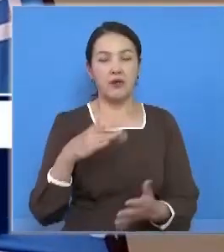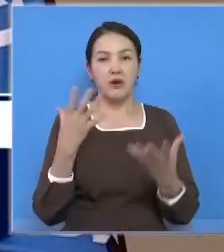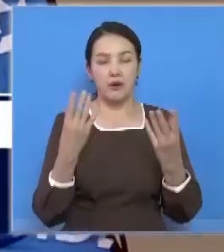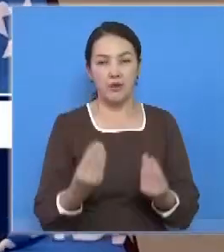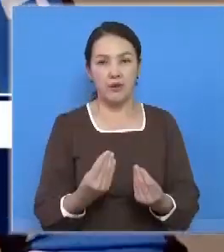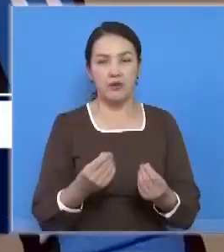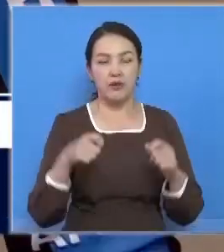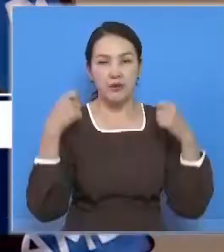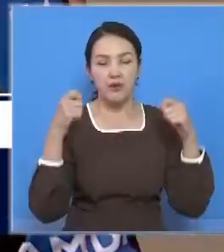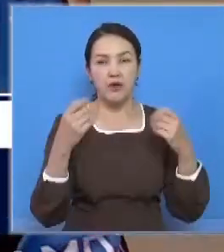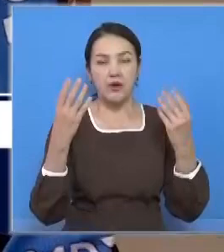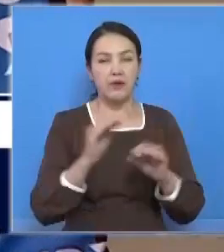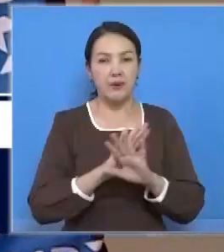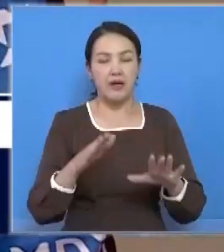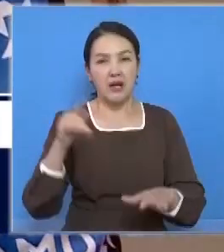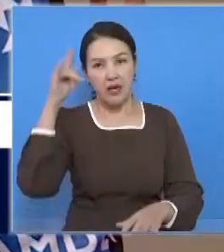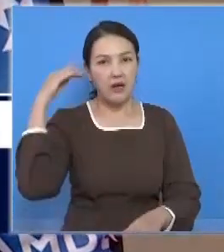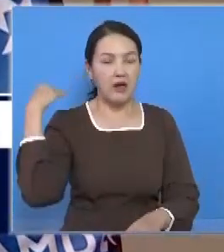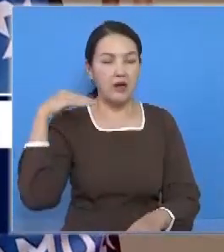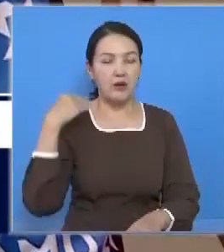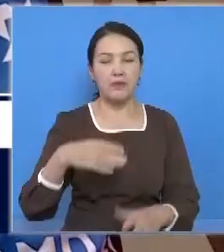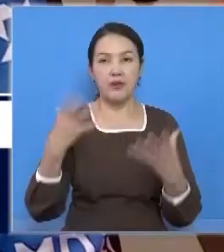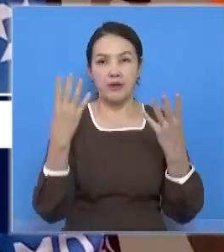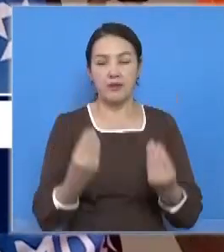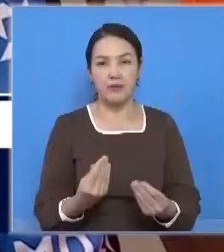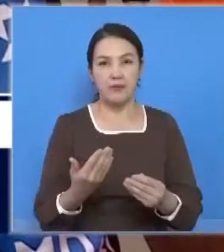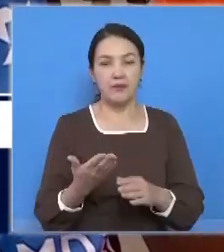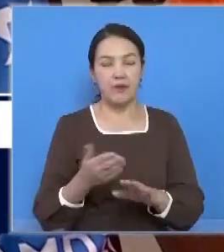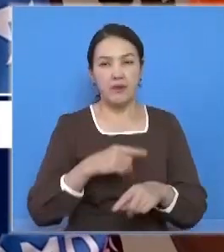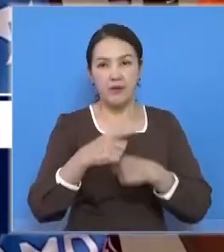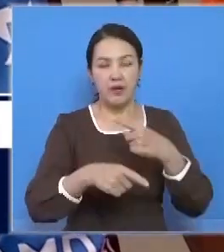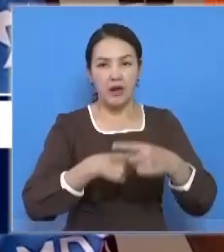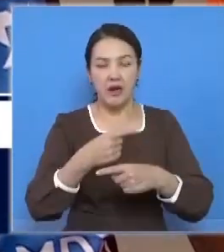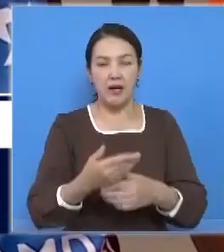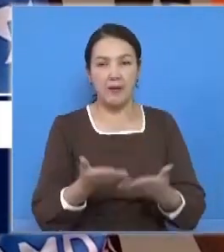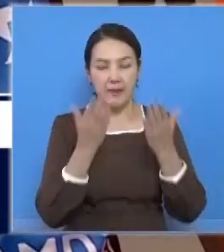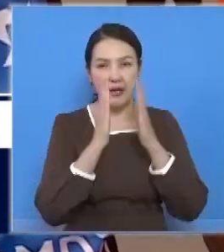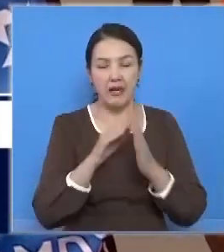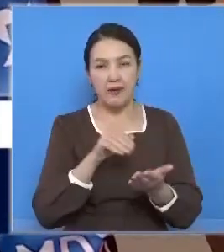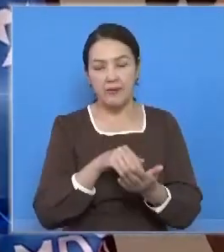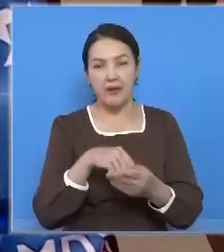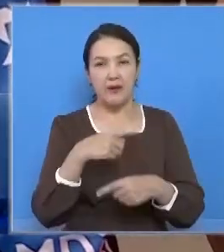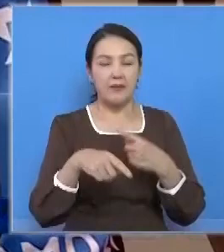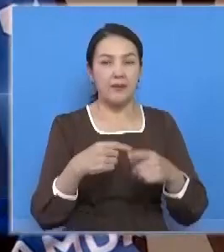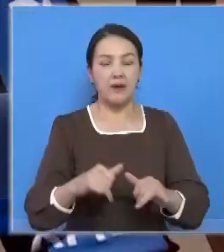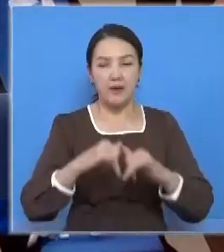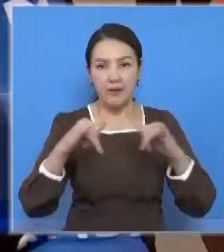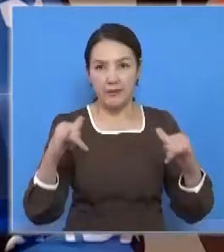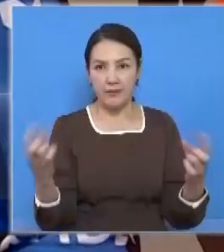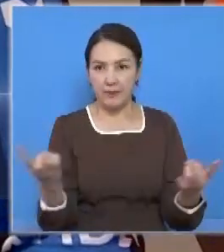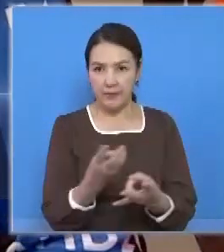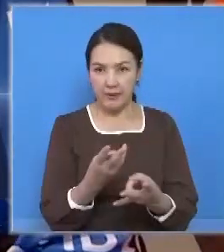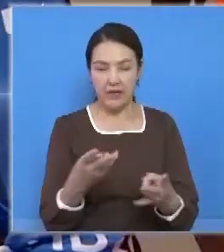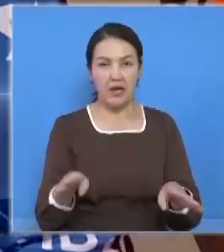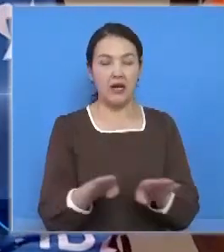тойлайтын күн емес. Ақтөбе күні өткен кезеңімізге баға беріп, болашақта қалай дамуымыз керек,